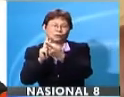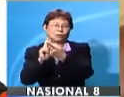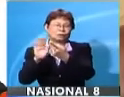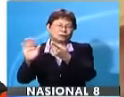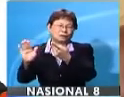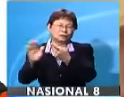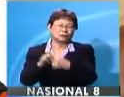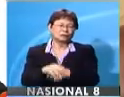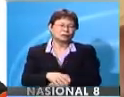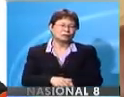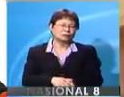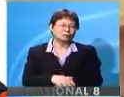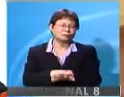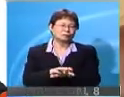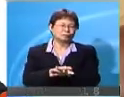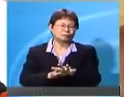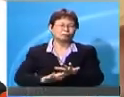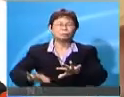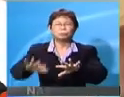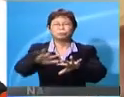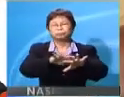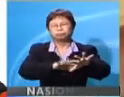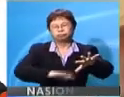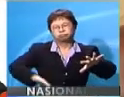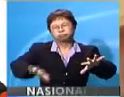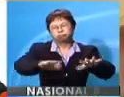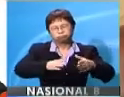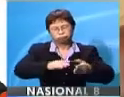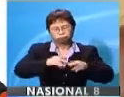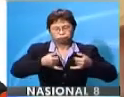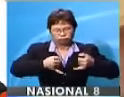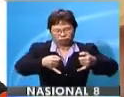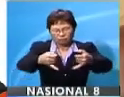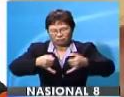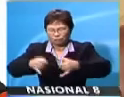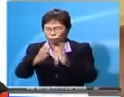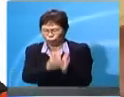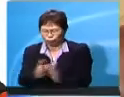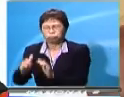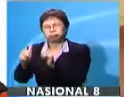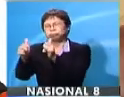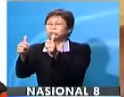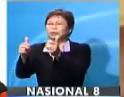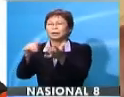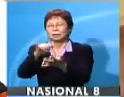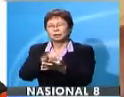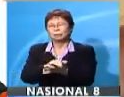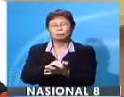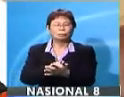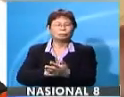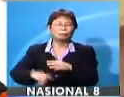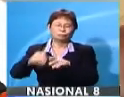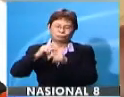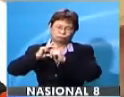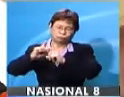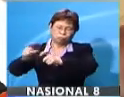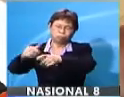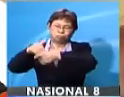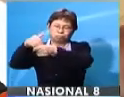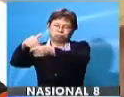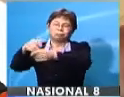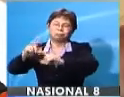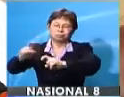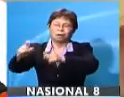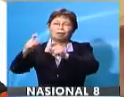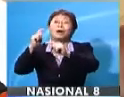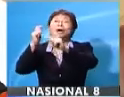punya traffic flow semua teratur okey semua, then okey lah. Ini antaranya lah, ya, insentif yang diberikan.